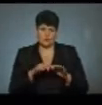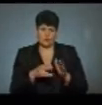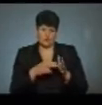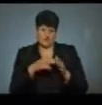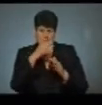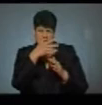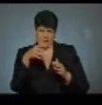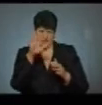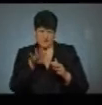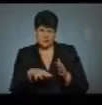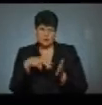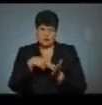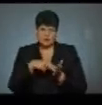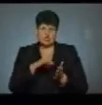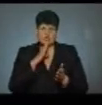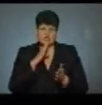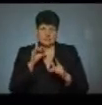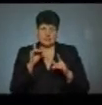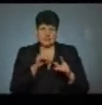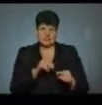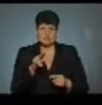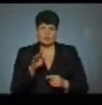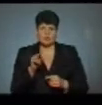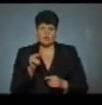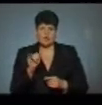прізвище. Жінка завчасно їде із Почаєва до Миколаєва.